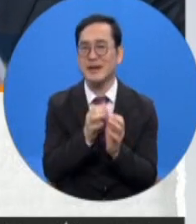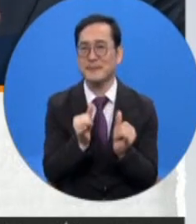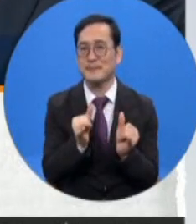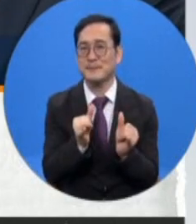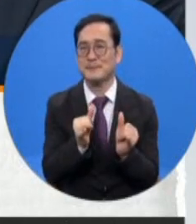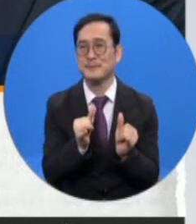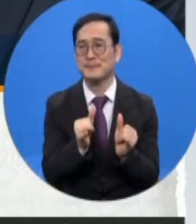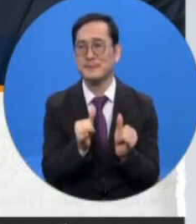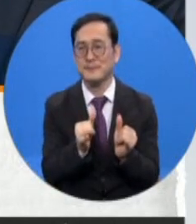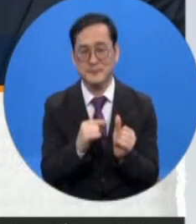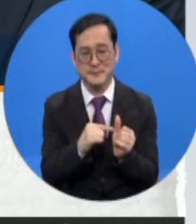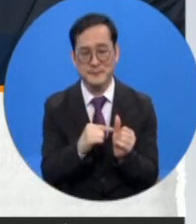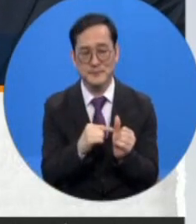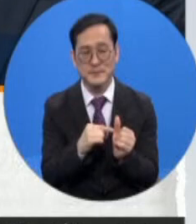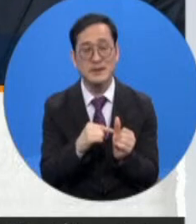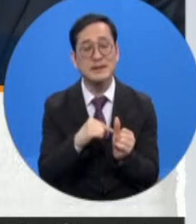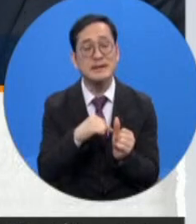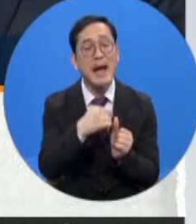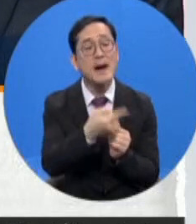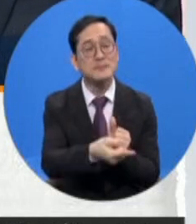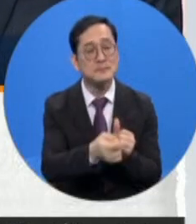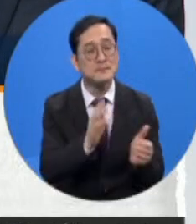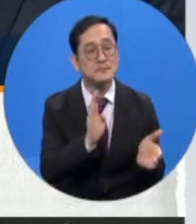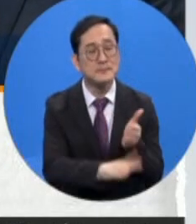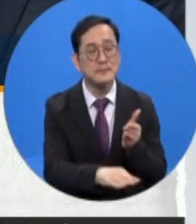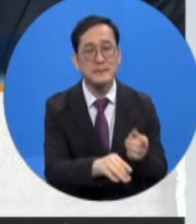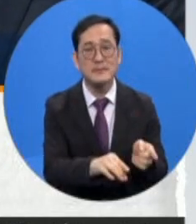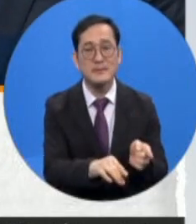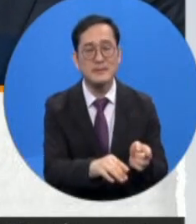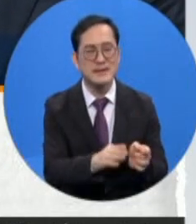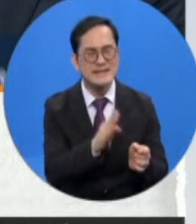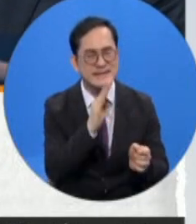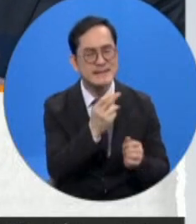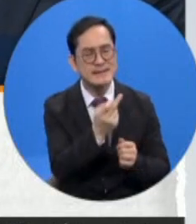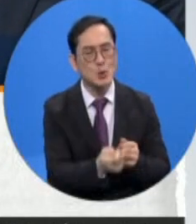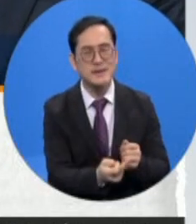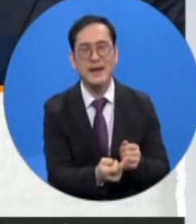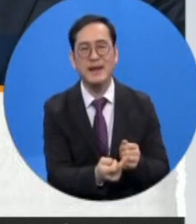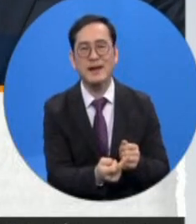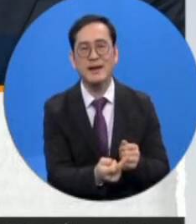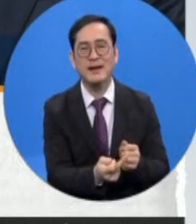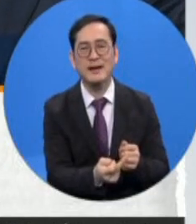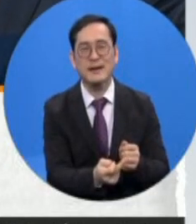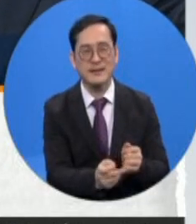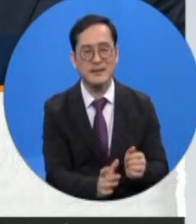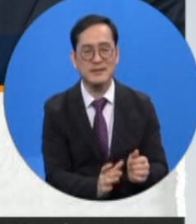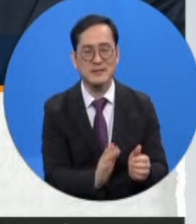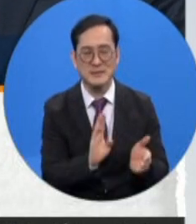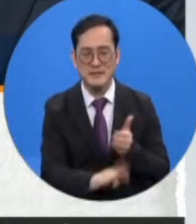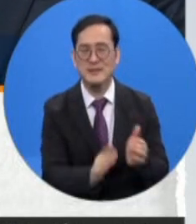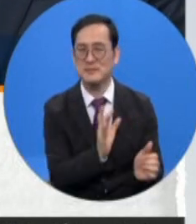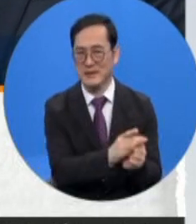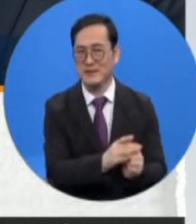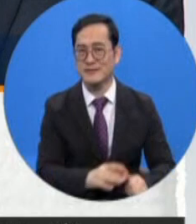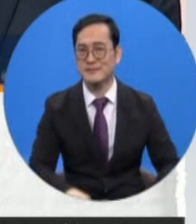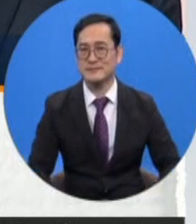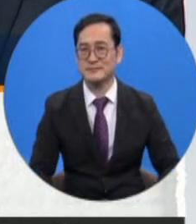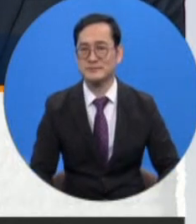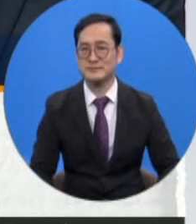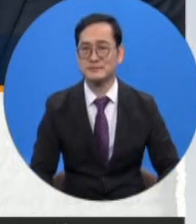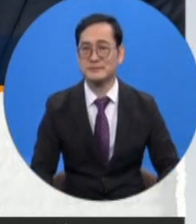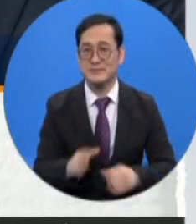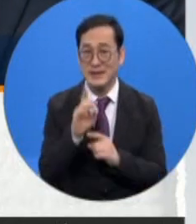다음에 그 다음 수행 비서를 본인의 친남동생이 맡습니다. 무슨 얘기냐면 그만큼 이재명 지사 시장 당시 시장 지금 후보와는